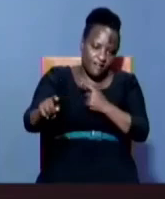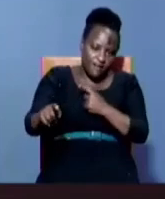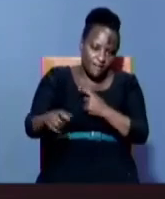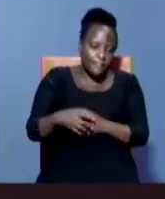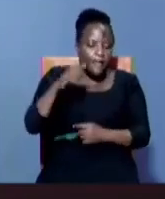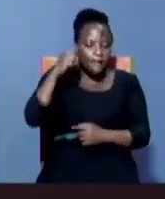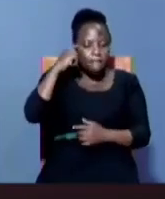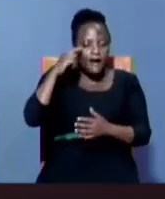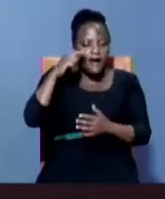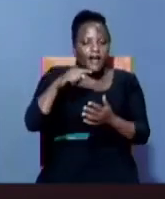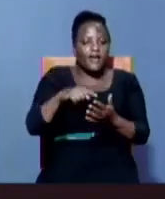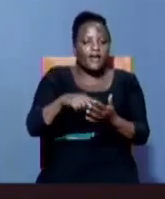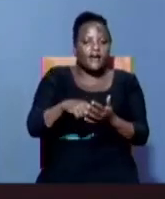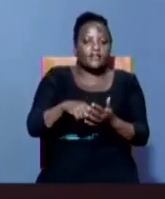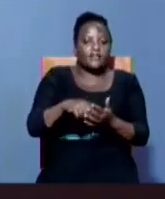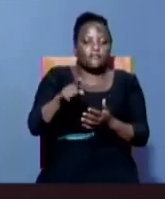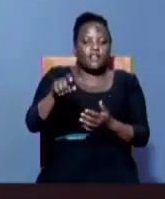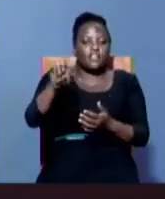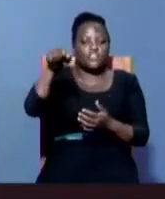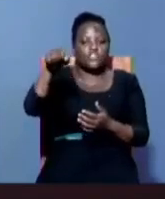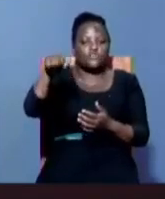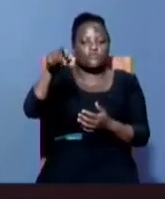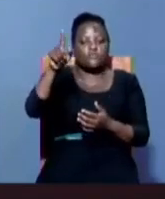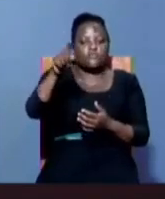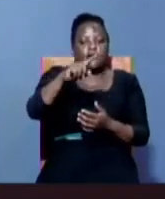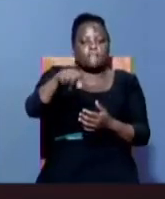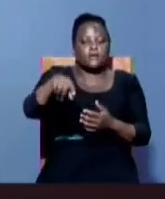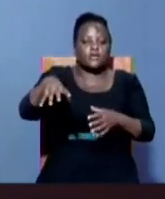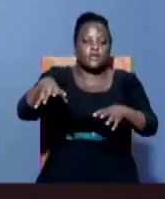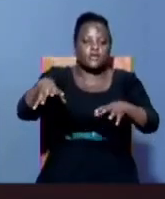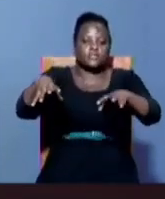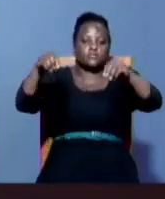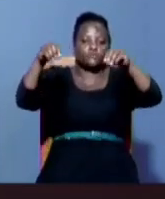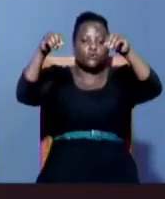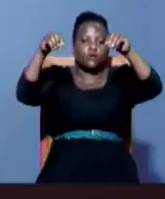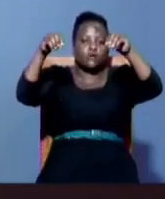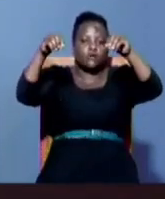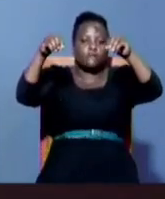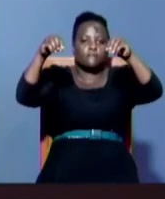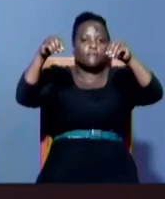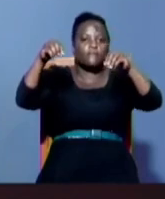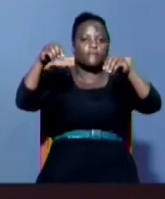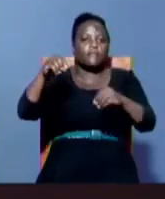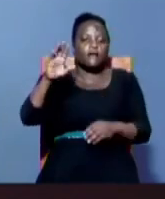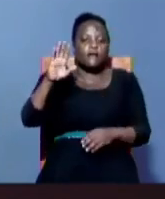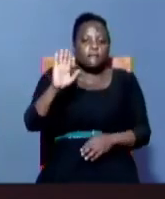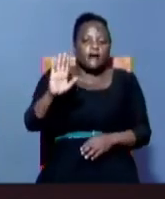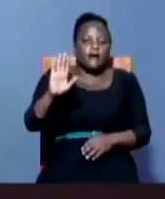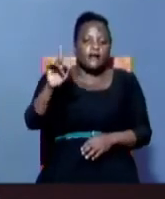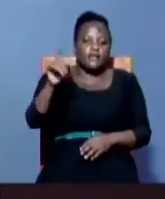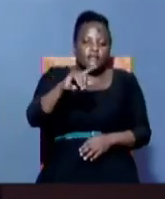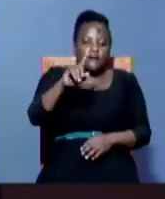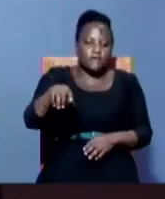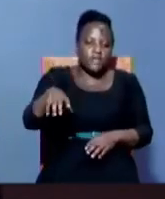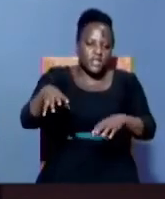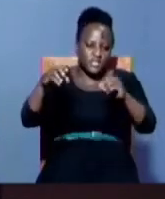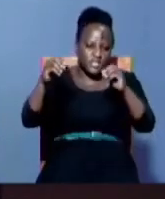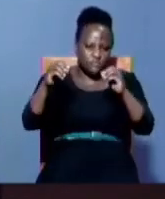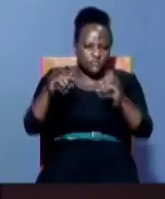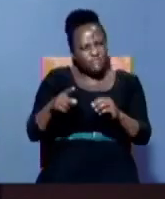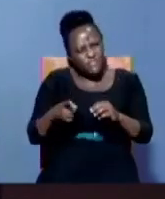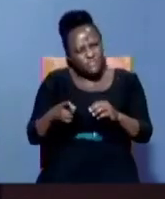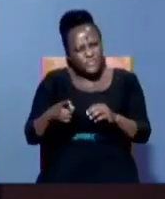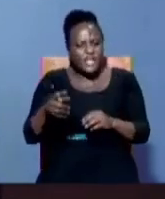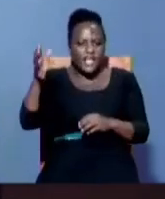maana yake pale ndipo dhambi inazimwa. Pale dhambi inazimwa. Yani inazimwaje?